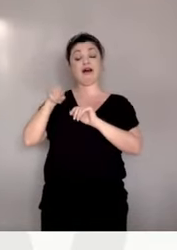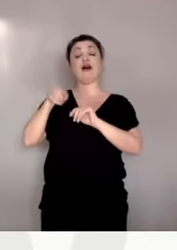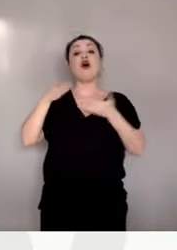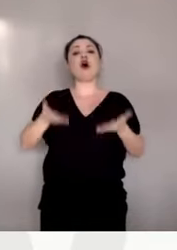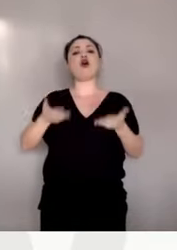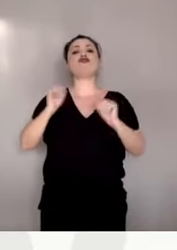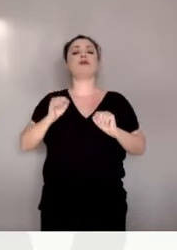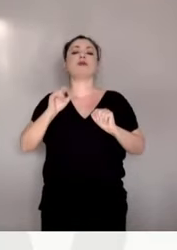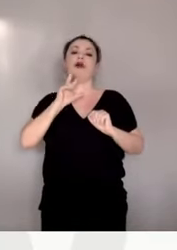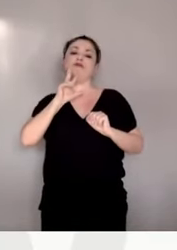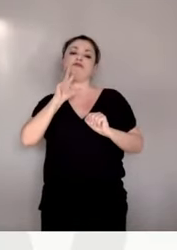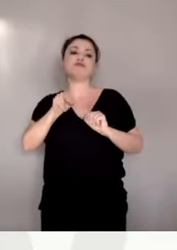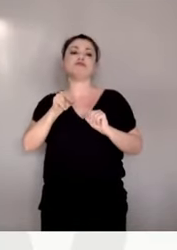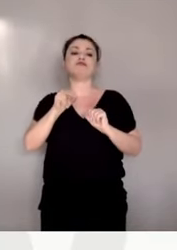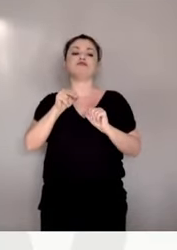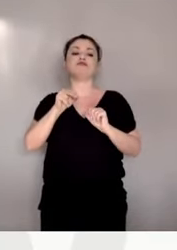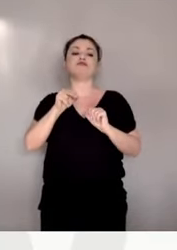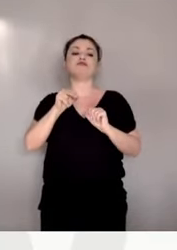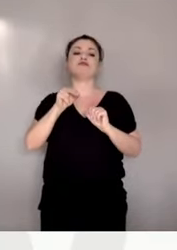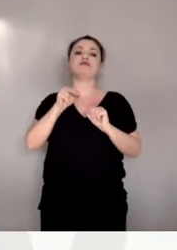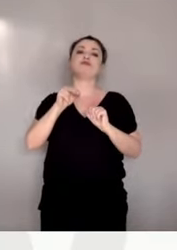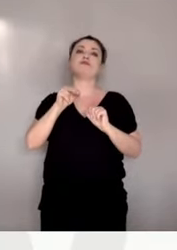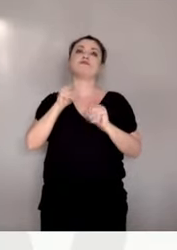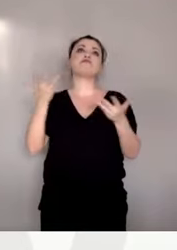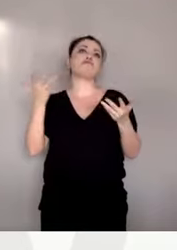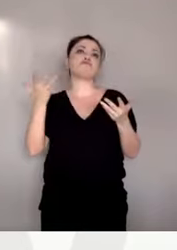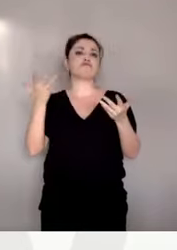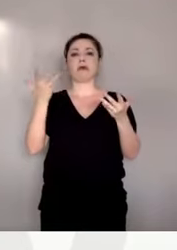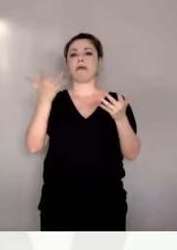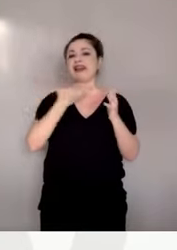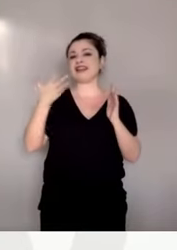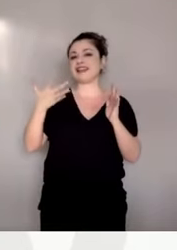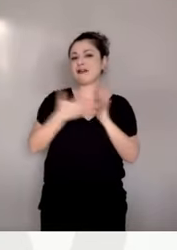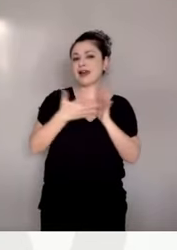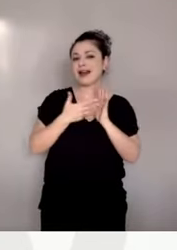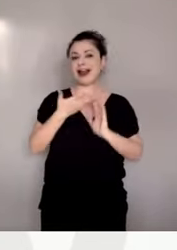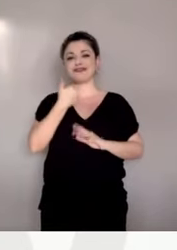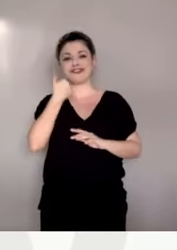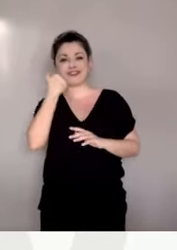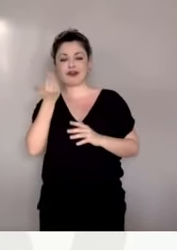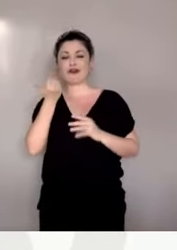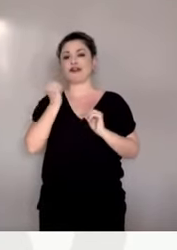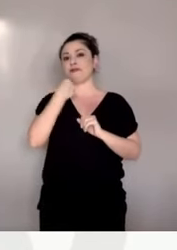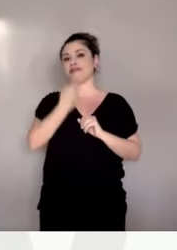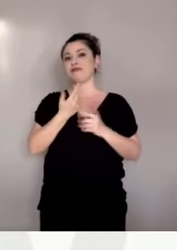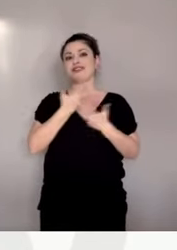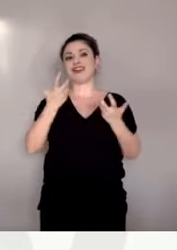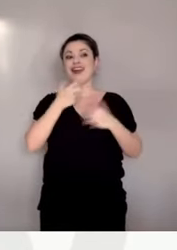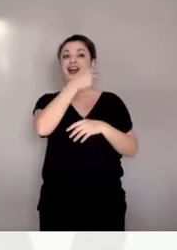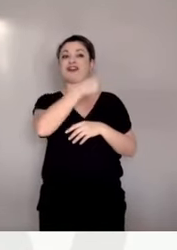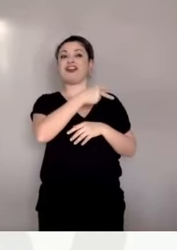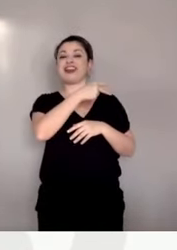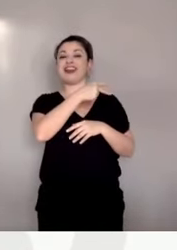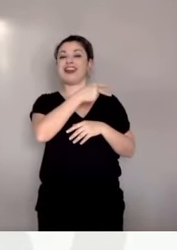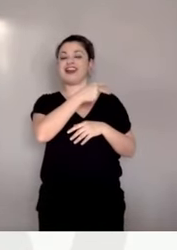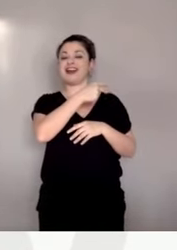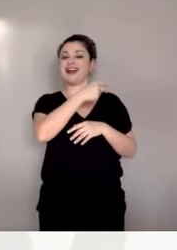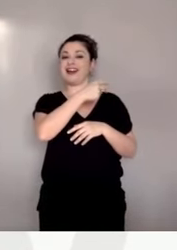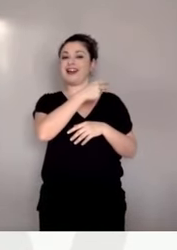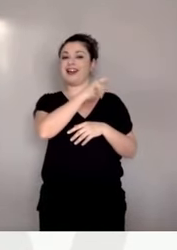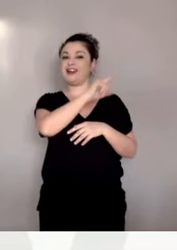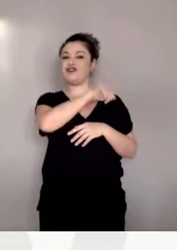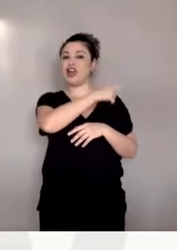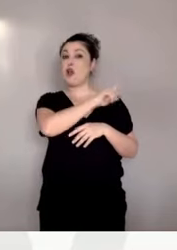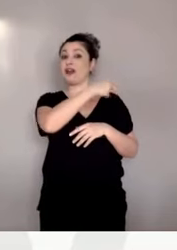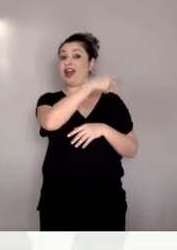dire senza, come dire, vergogna e senza imbarazzo che il professor Nancy è uno dei filosofi